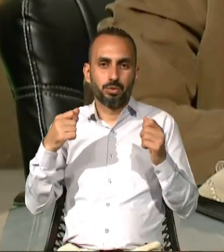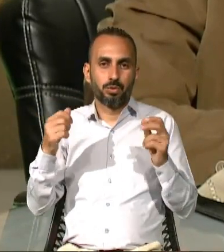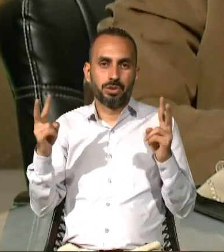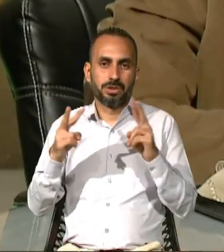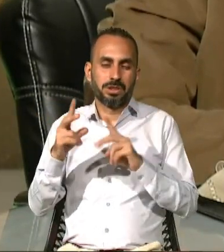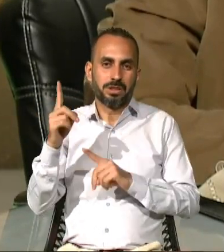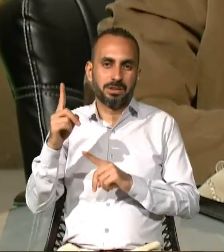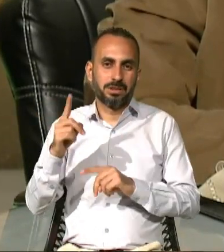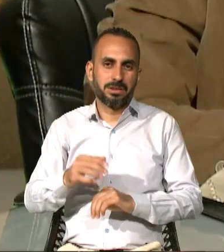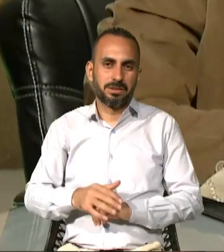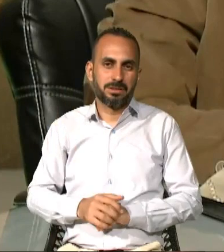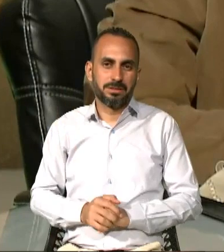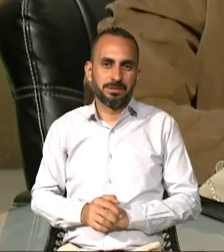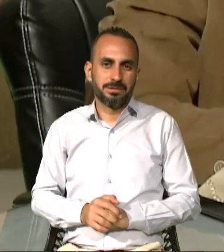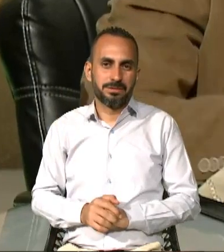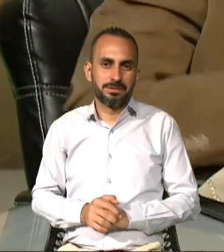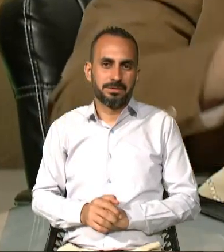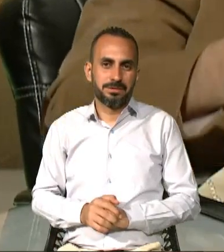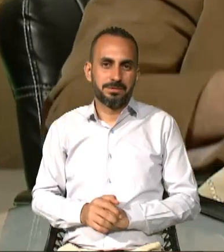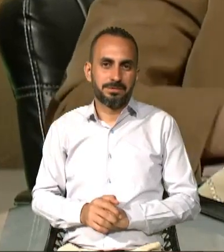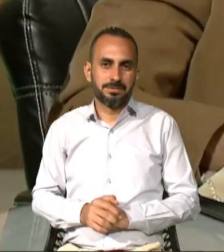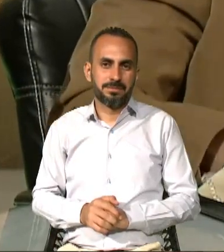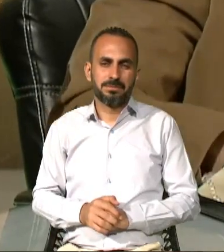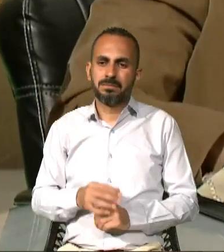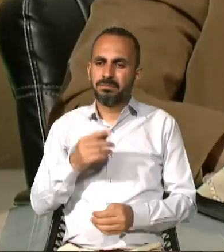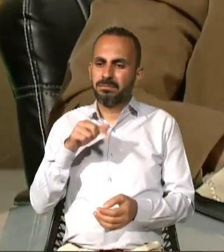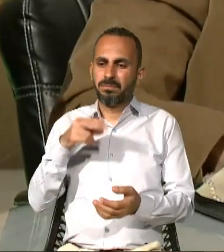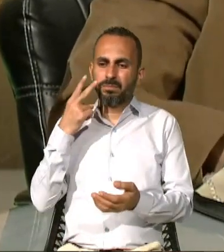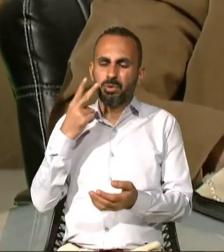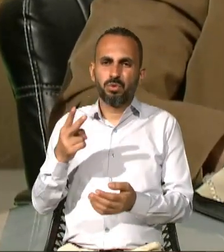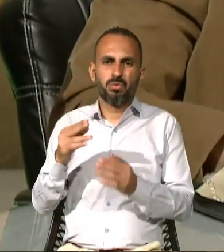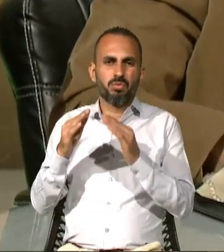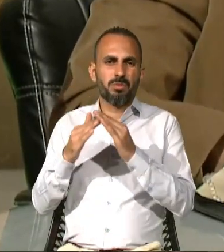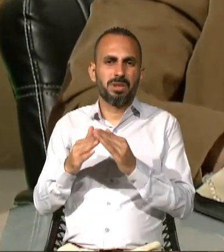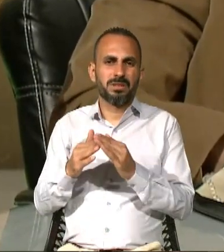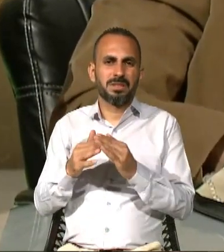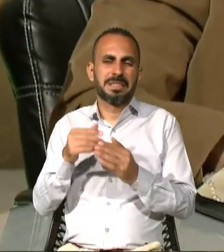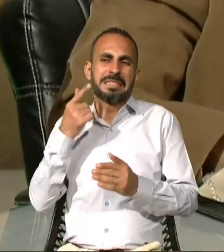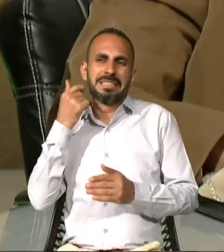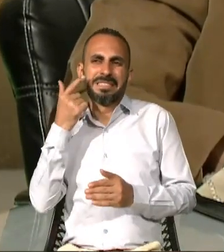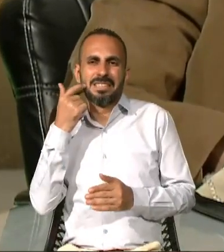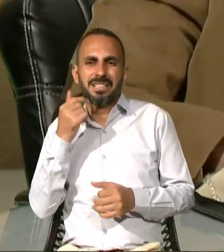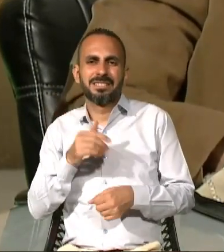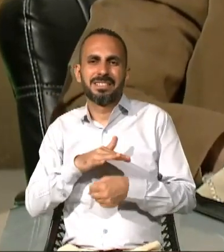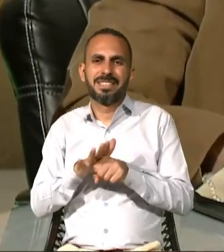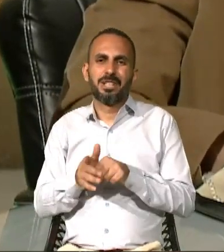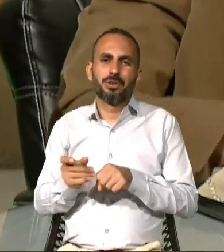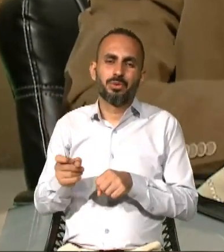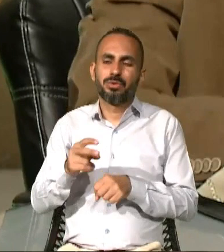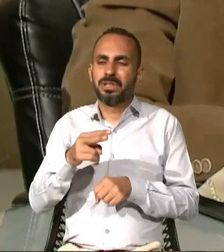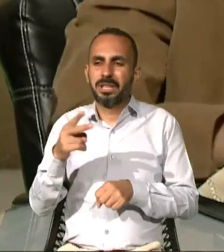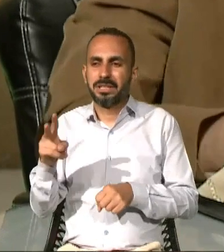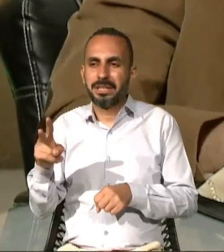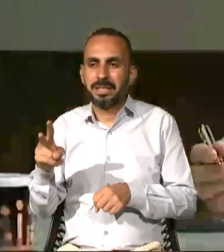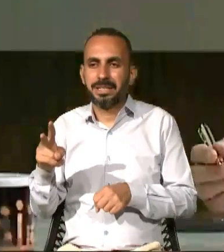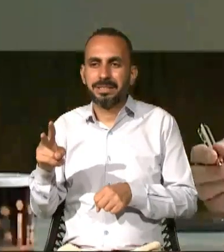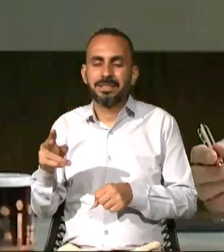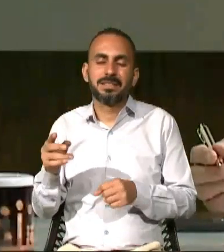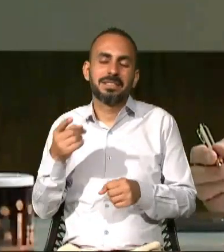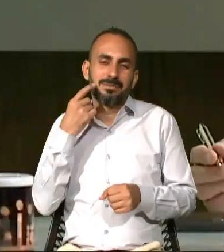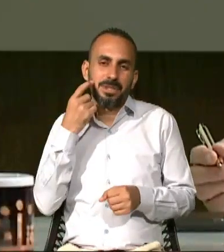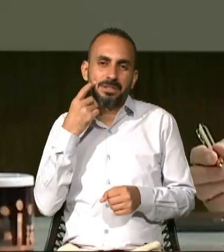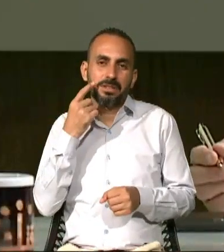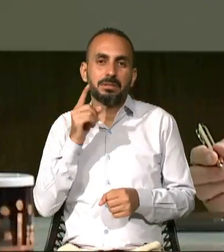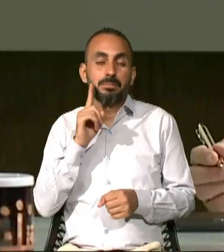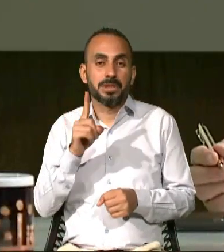الكورونا، بتنكت عليه، بتقول كلام كتير قوي. دي حلقه رائعه وربنا يبارككم. يباركك رب يا اخي شهدي. الله يخليك.